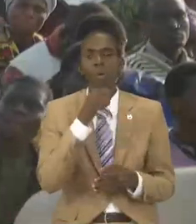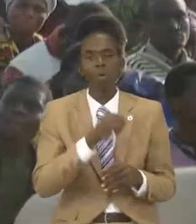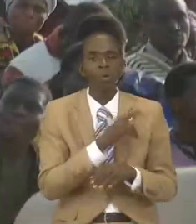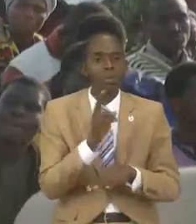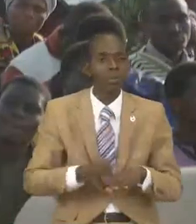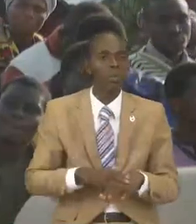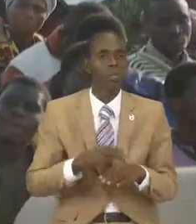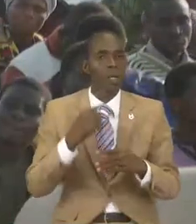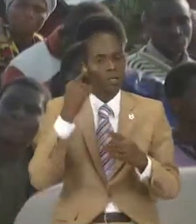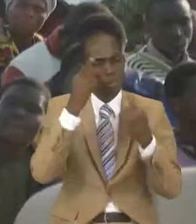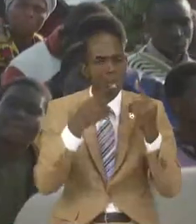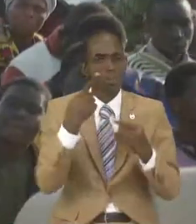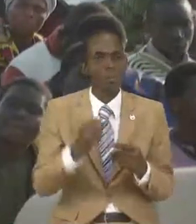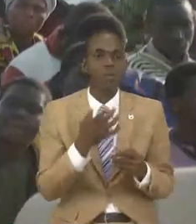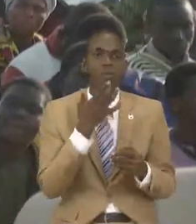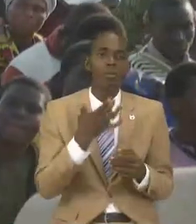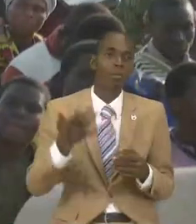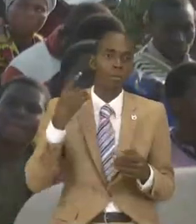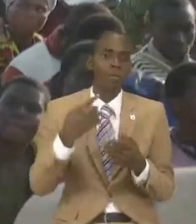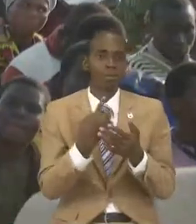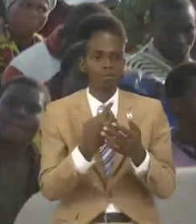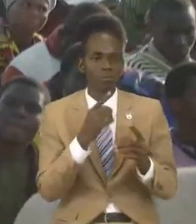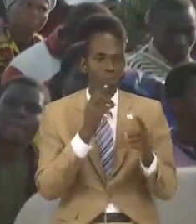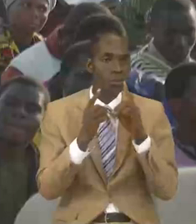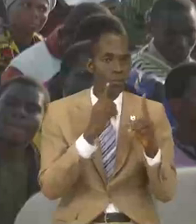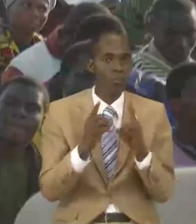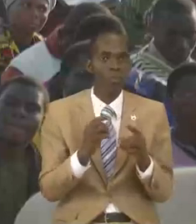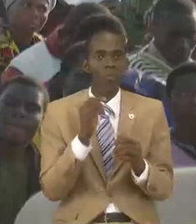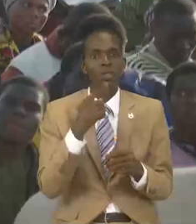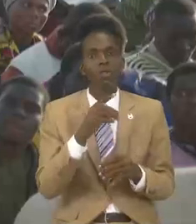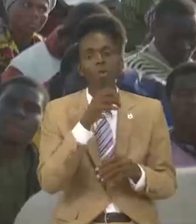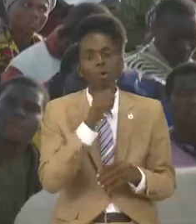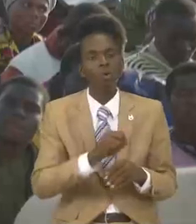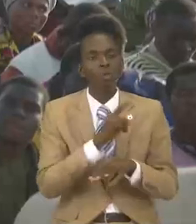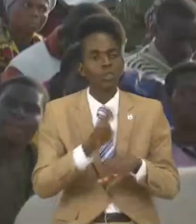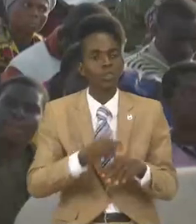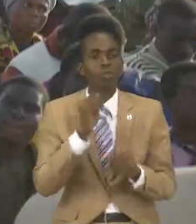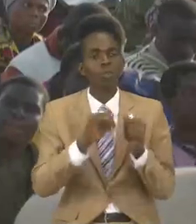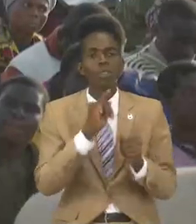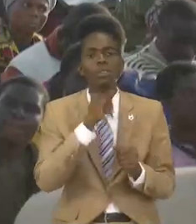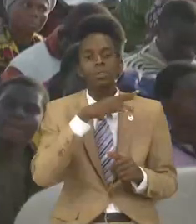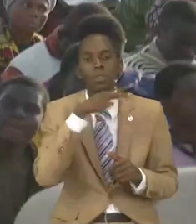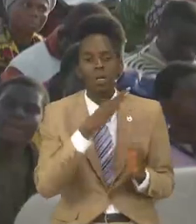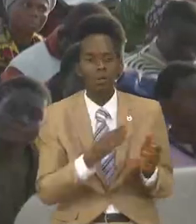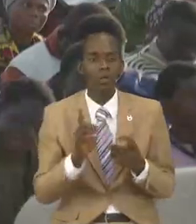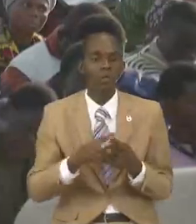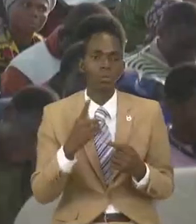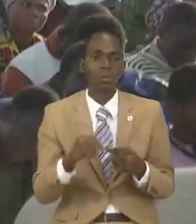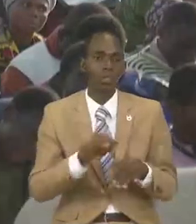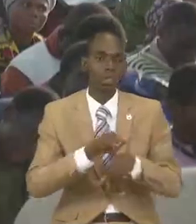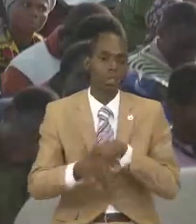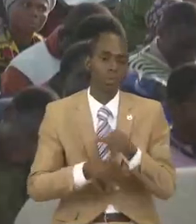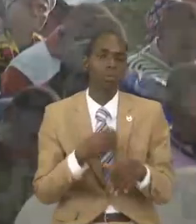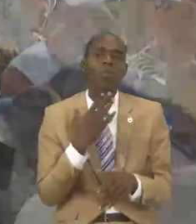Le vieil homme, il se corrompt par les convoitises trompeuses, verset